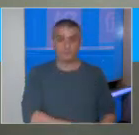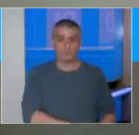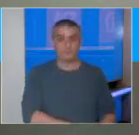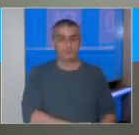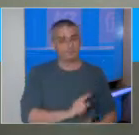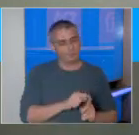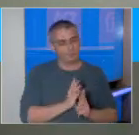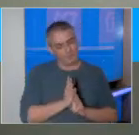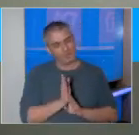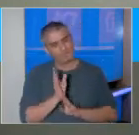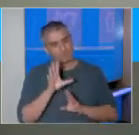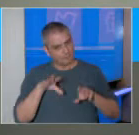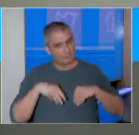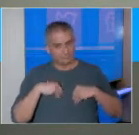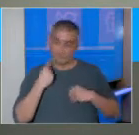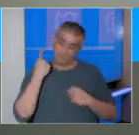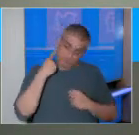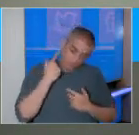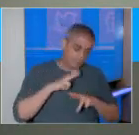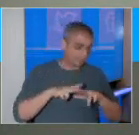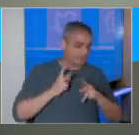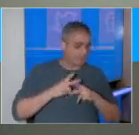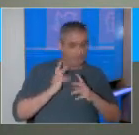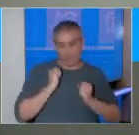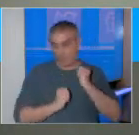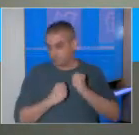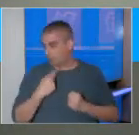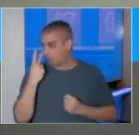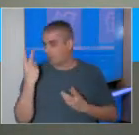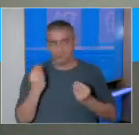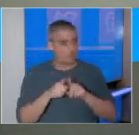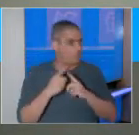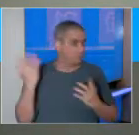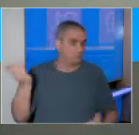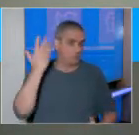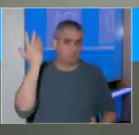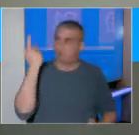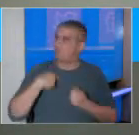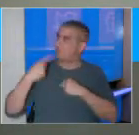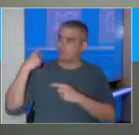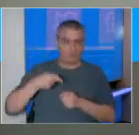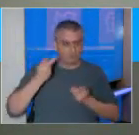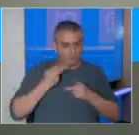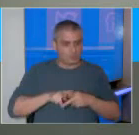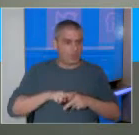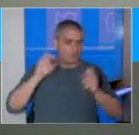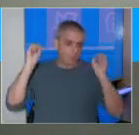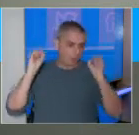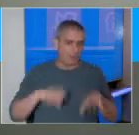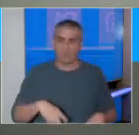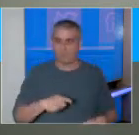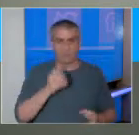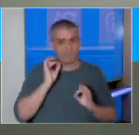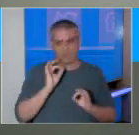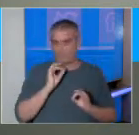נותנת כיוון כן לסגירה, זאת אומרת, אומרים לו, תקשיב, המצב התחלואה קשה, לא ראינו דברים כאלה בגלים הקודמים, ובאמת